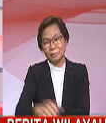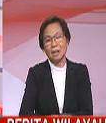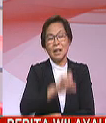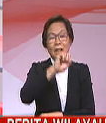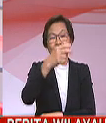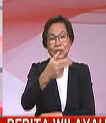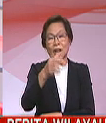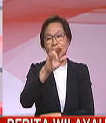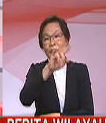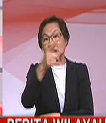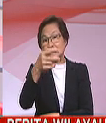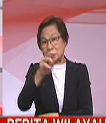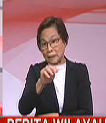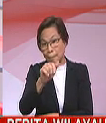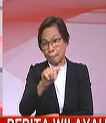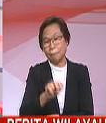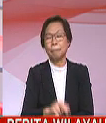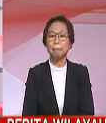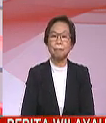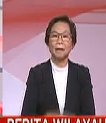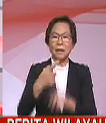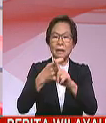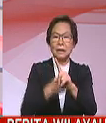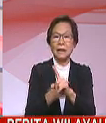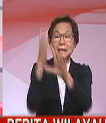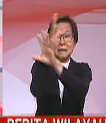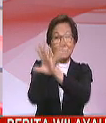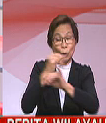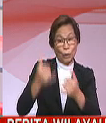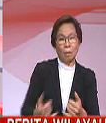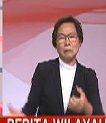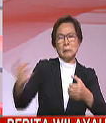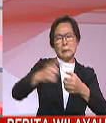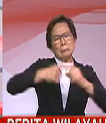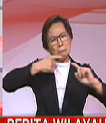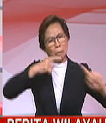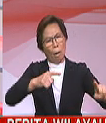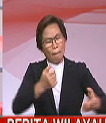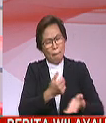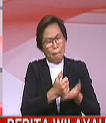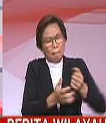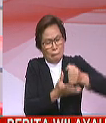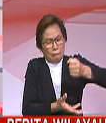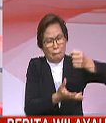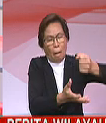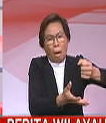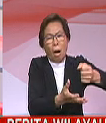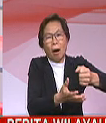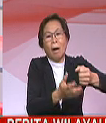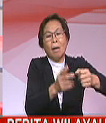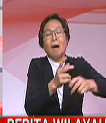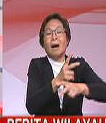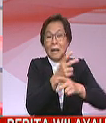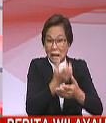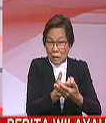Syarizam. Baik, Tuan Puan, lintas langsung dari negeri Bumi Kenyalang pula masih mengenai reaksi pakej bantuan pelindungan ekonomi dan rakyat